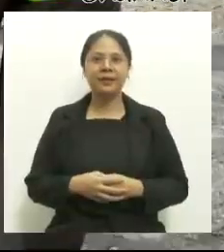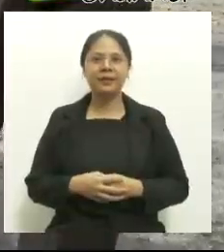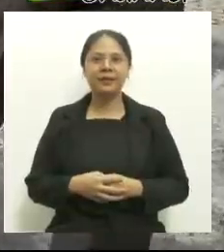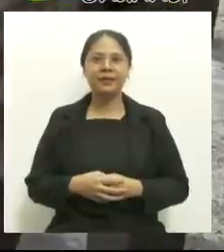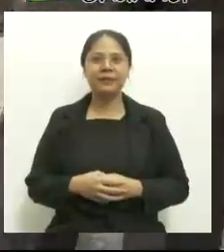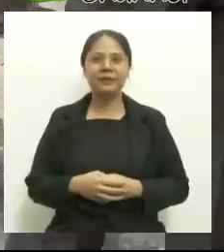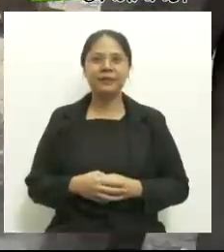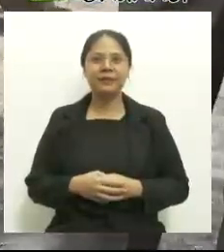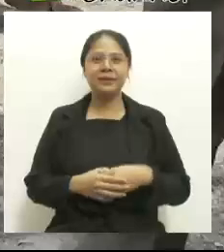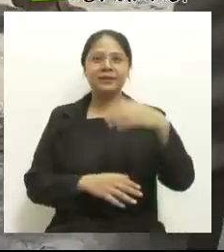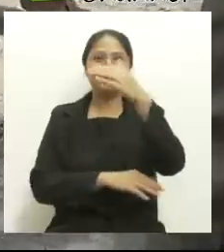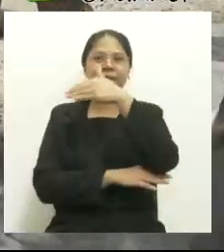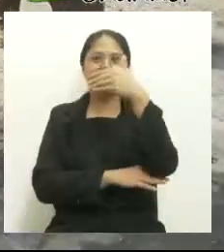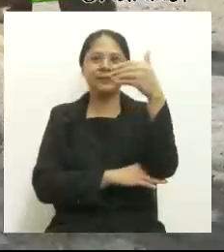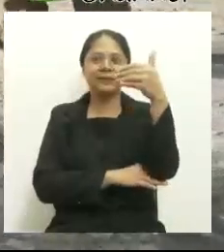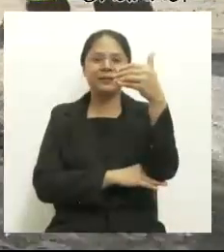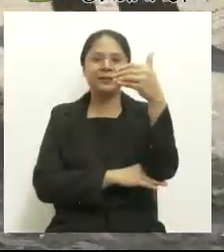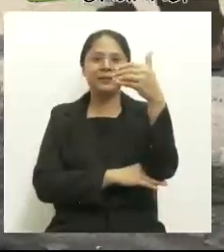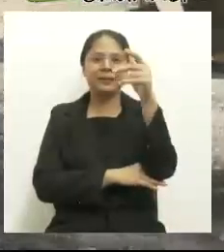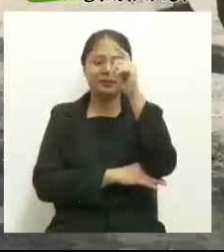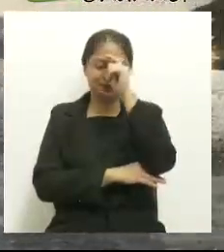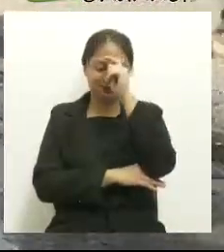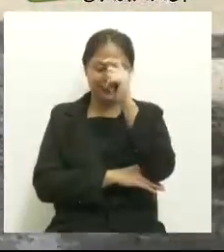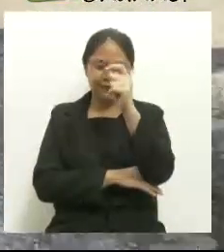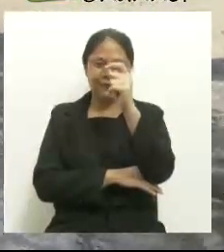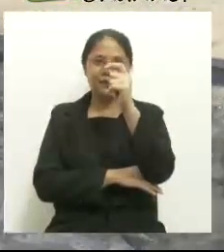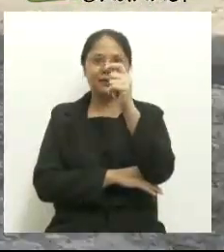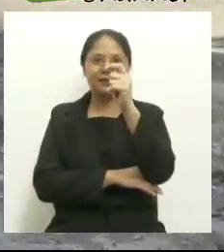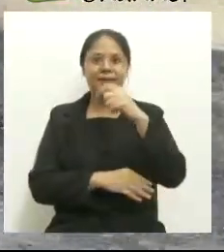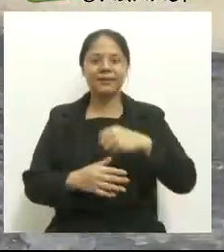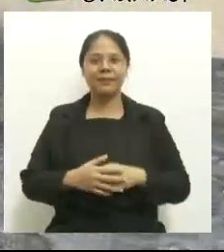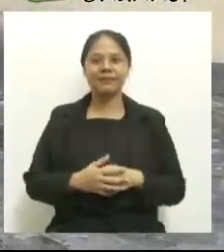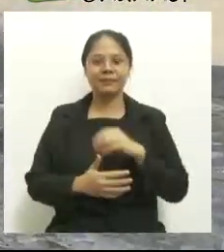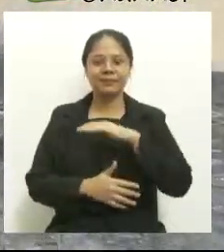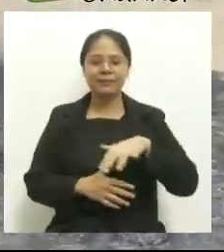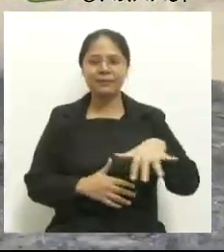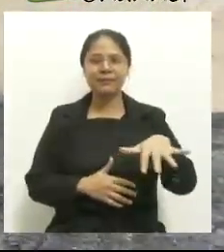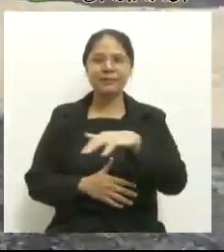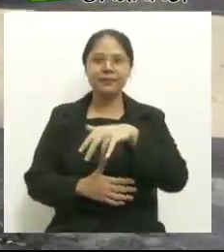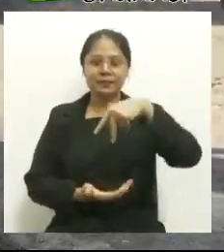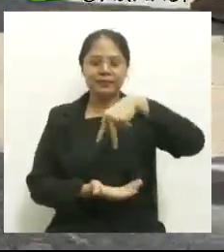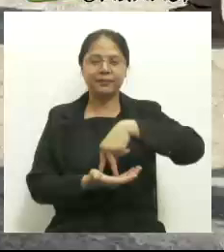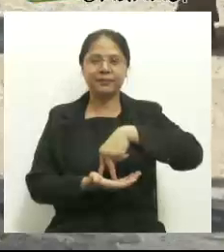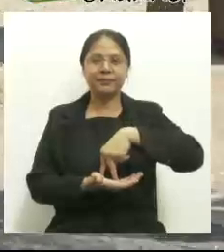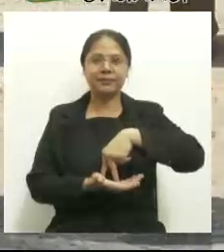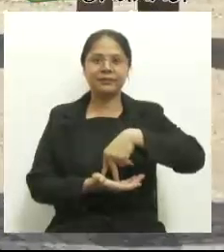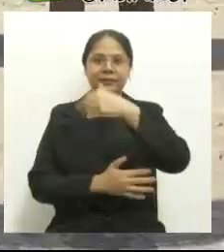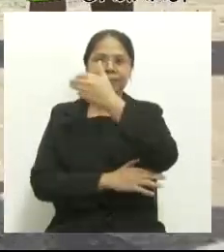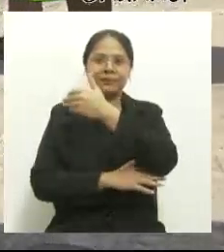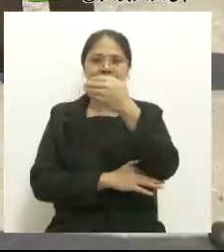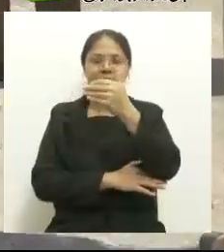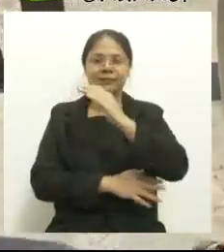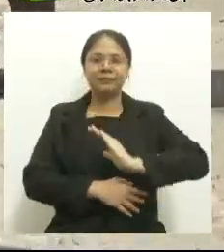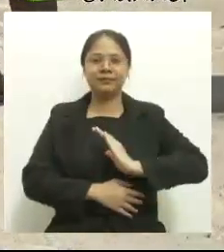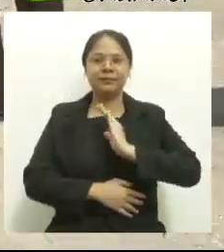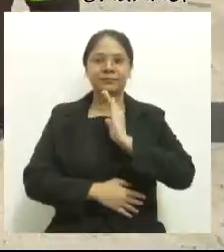ธงชาติและเพลงชาติไทยเป็นสัญลักษณ์ของความเป็นไทยเราจงร่วมใจยืนตรงเคารพธงชาติด้วยความภาคภูมิใจ